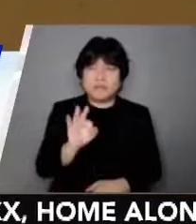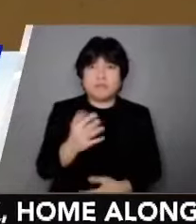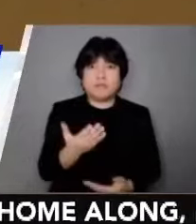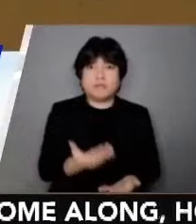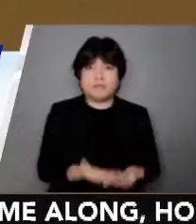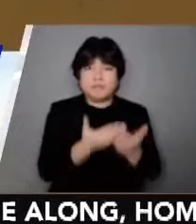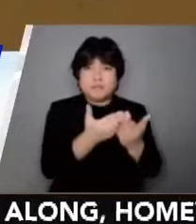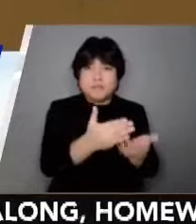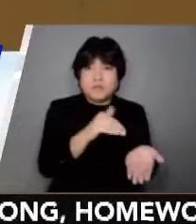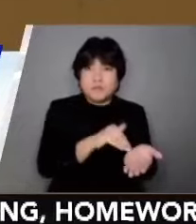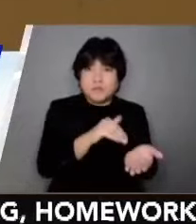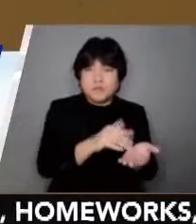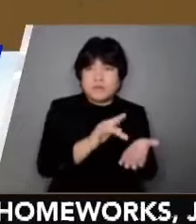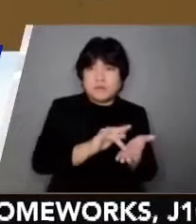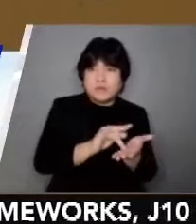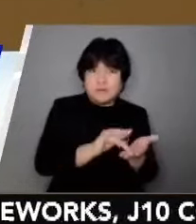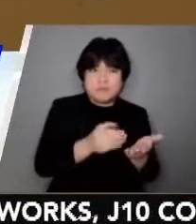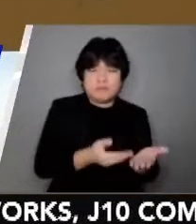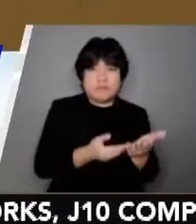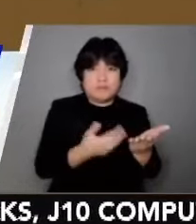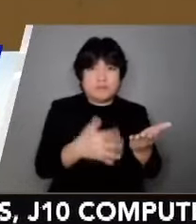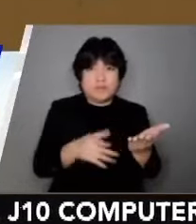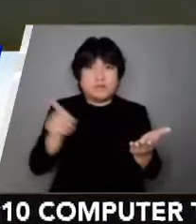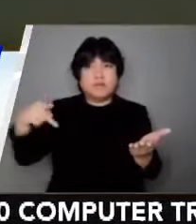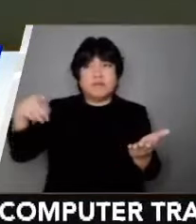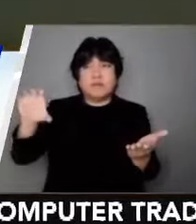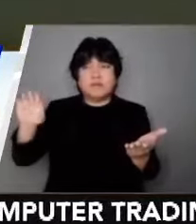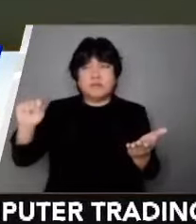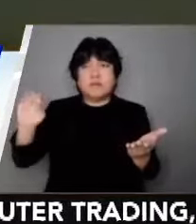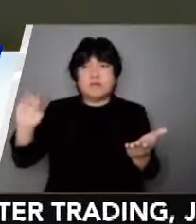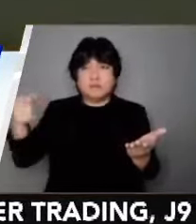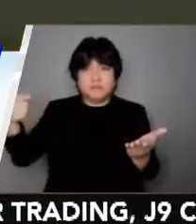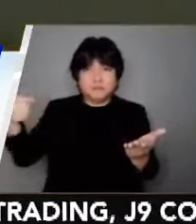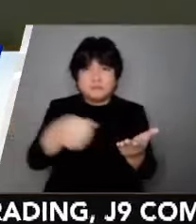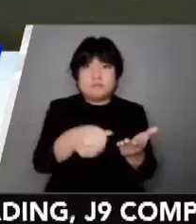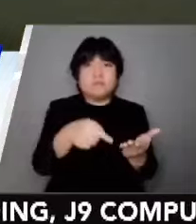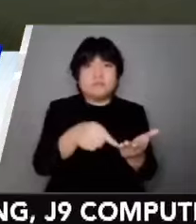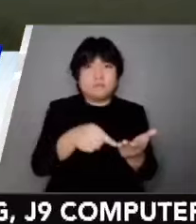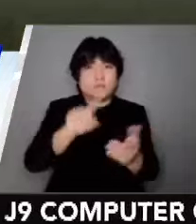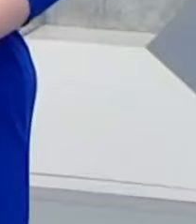paggamutan, babayaran ng PCSO ang doctor's fee sa loob ng isang buwan.